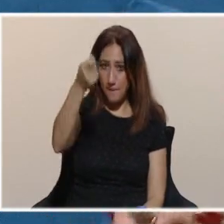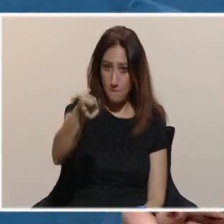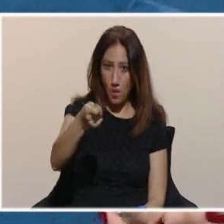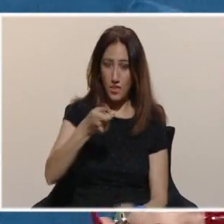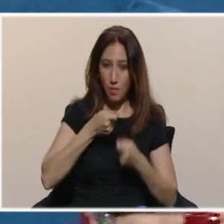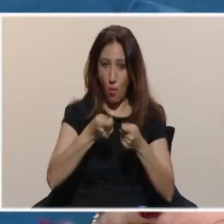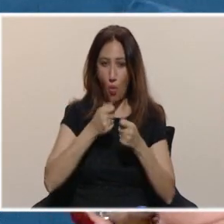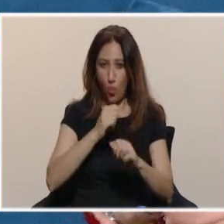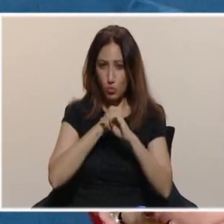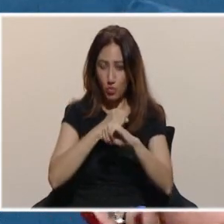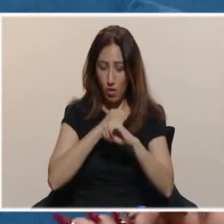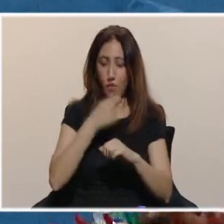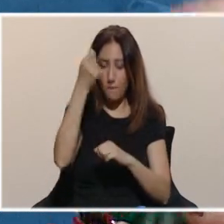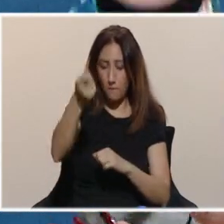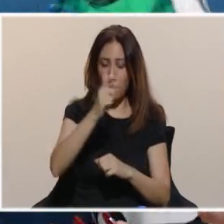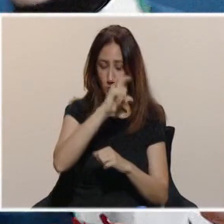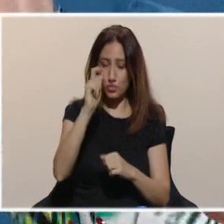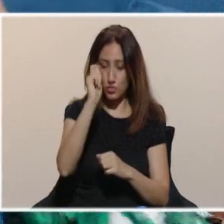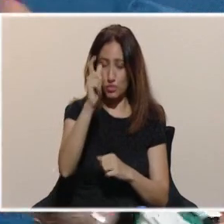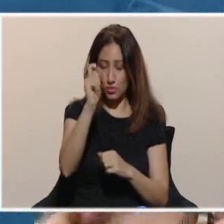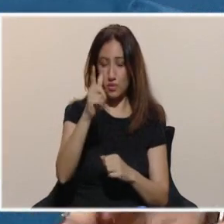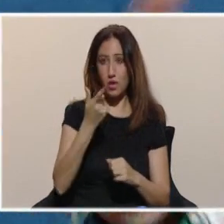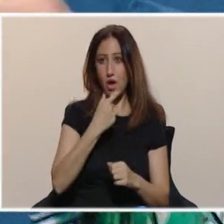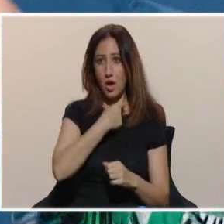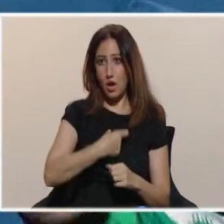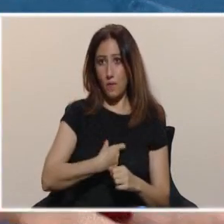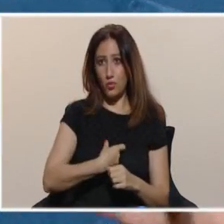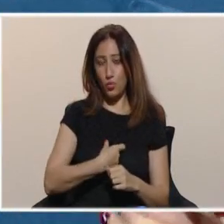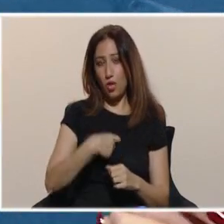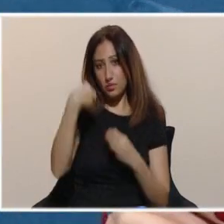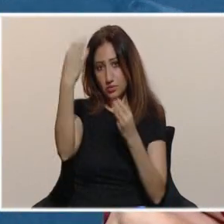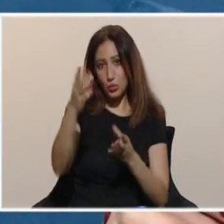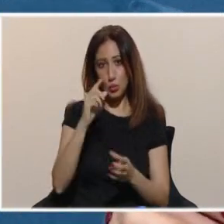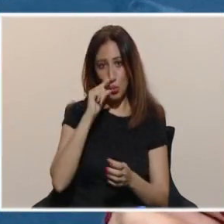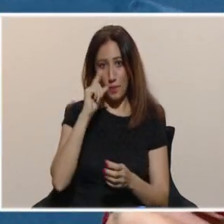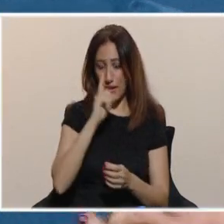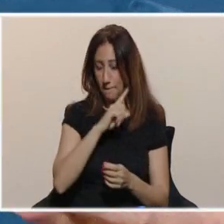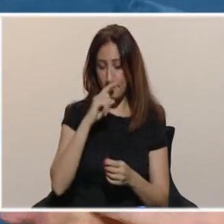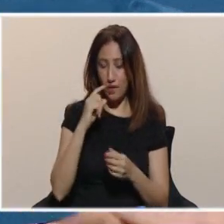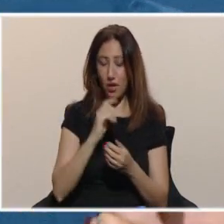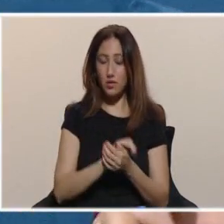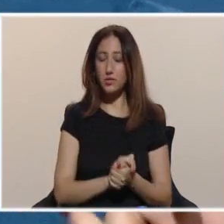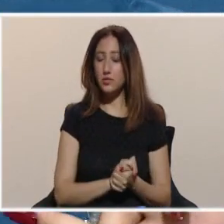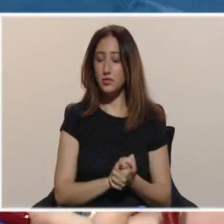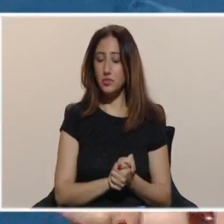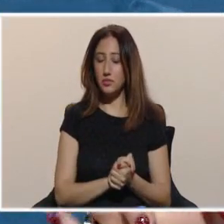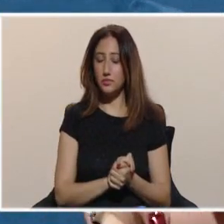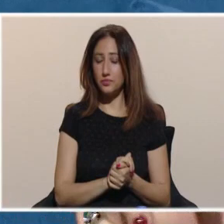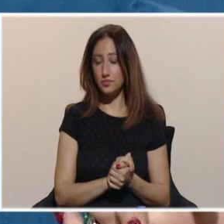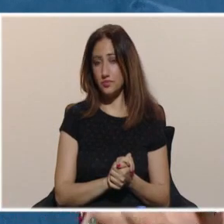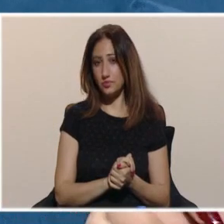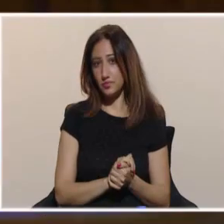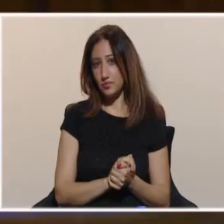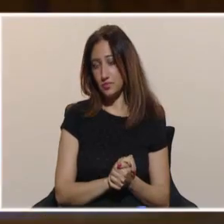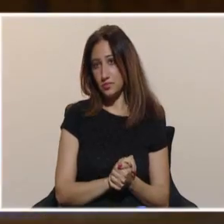المنتخب بقى ليا مرتب، ولما بقيت اطلع بطولات فبتاعت عارف الجوائز غاليه قد ايه في